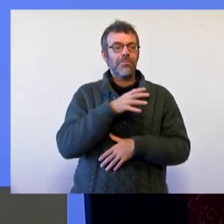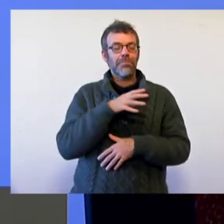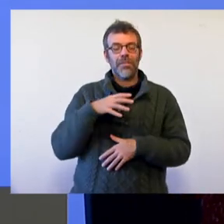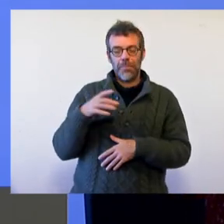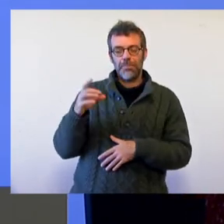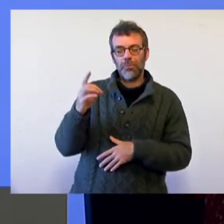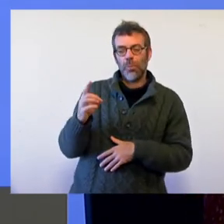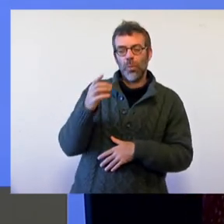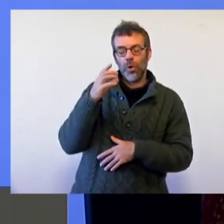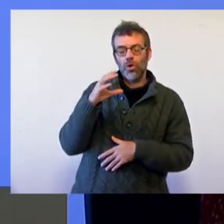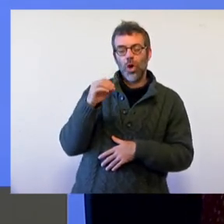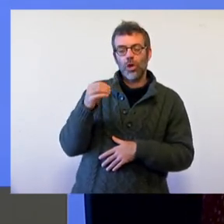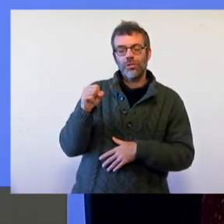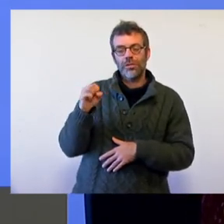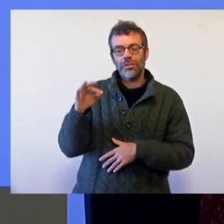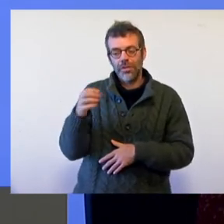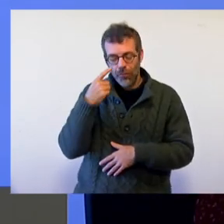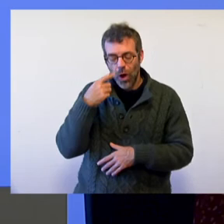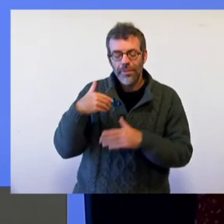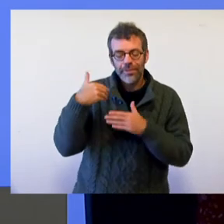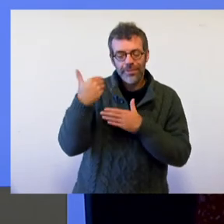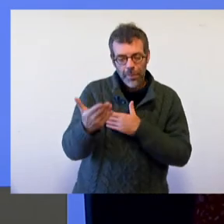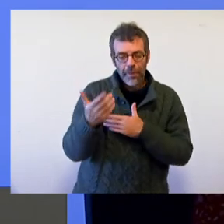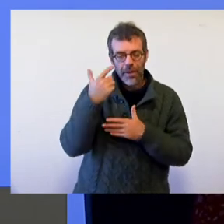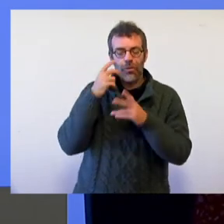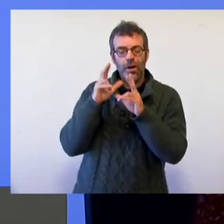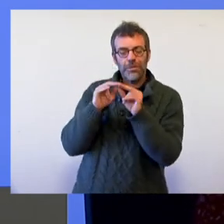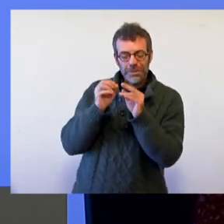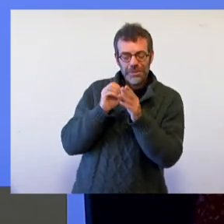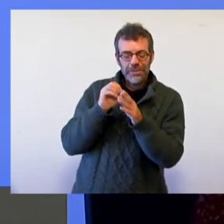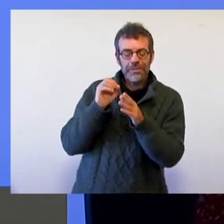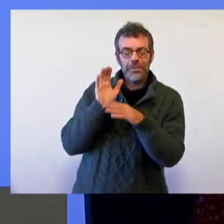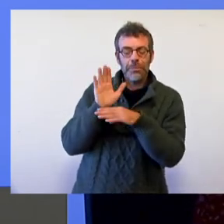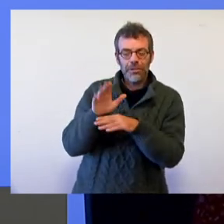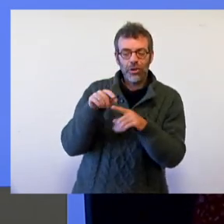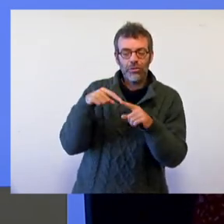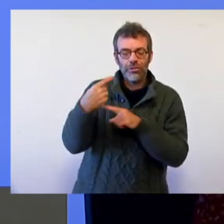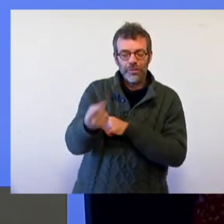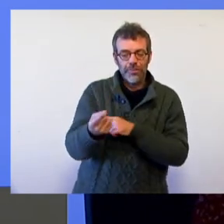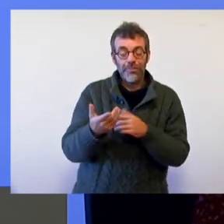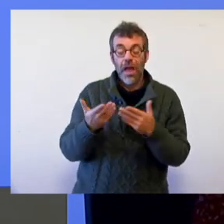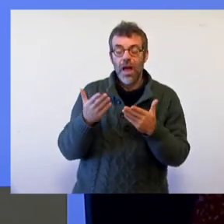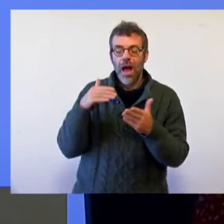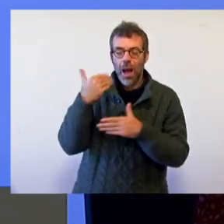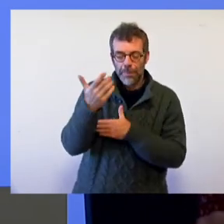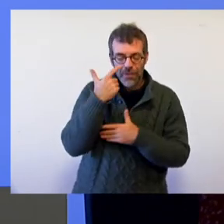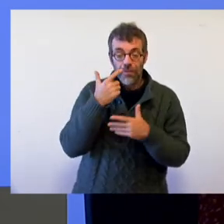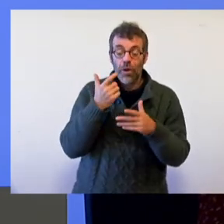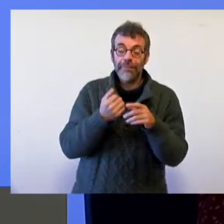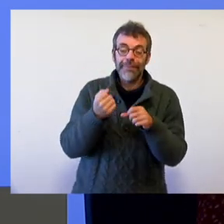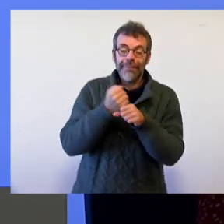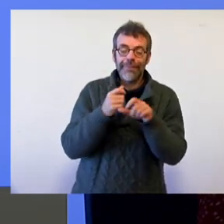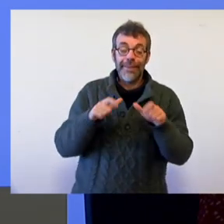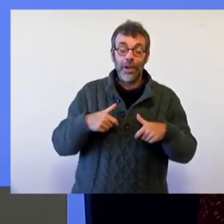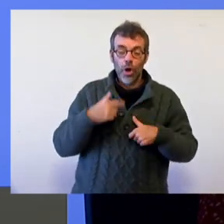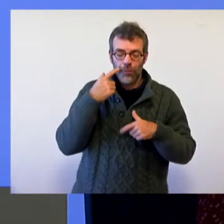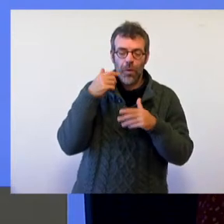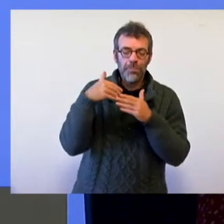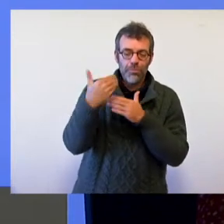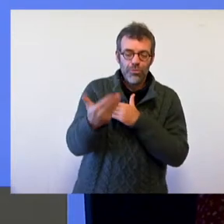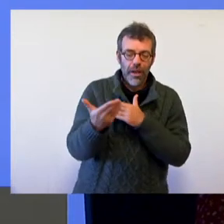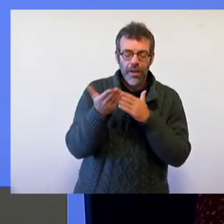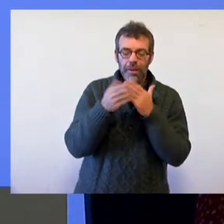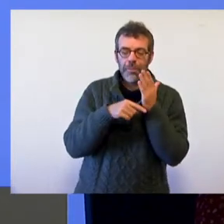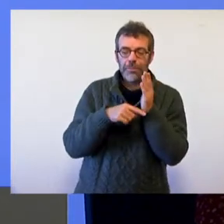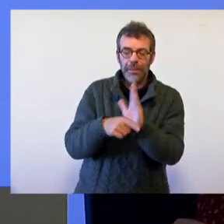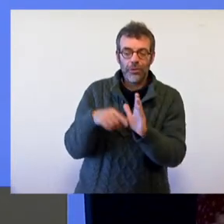on vous en reparlera sur sa localisation exacte. Ce sera pas dans... Enfin, ça se... commencera à se matérialiser dans